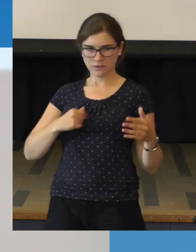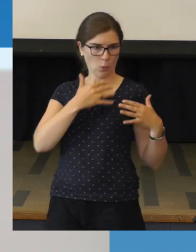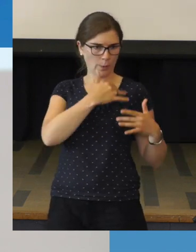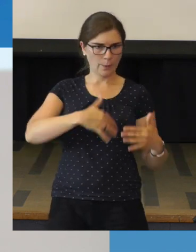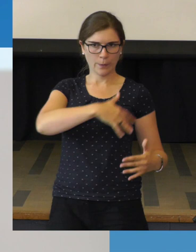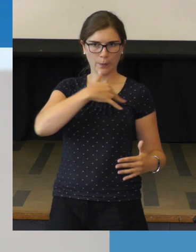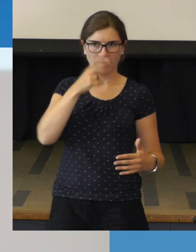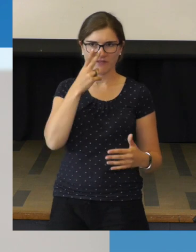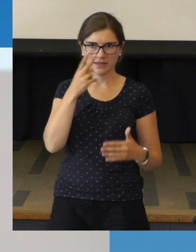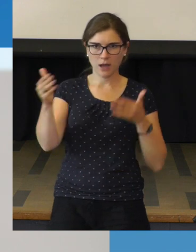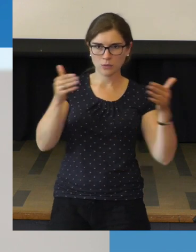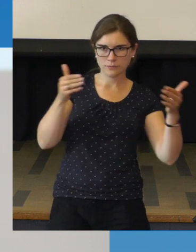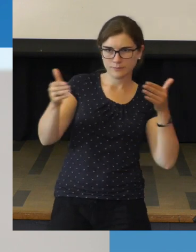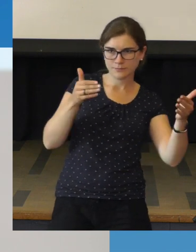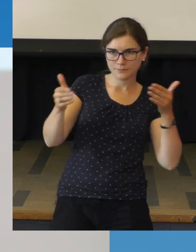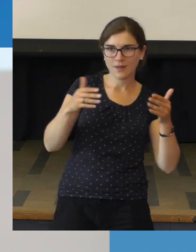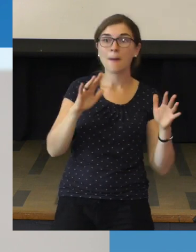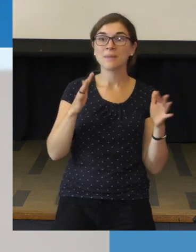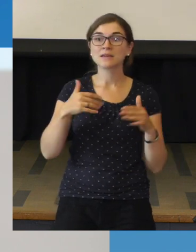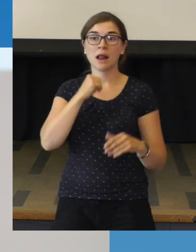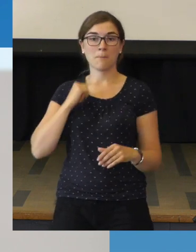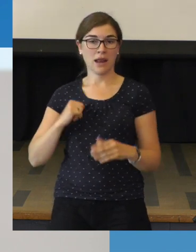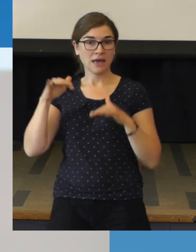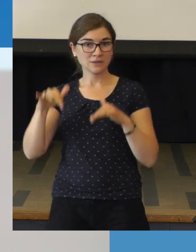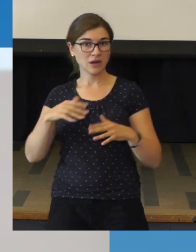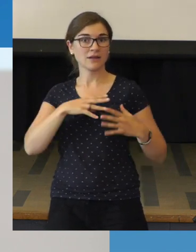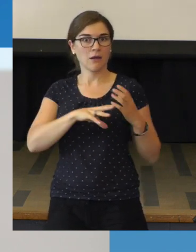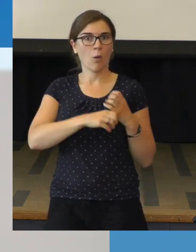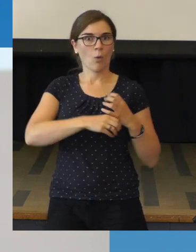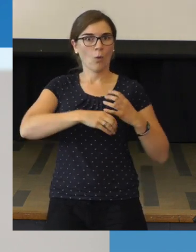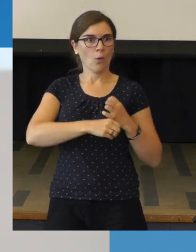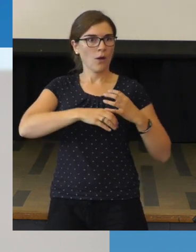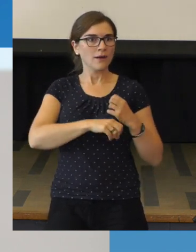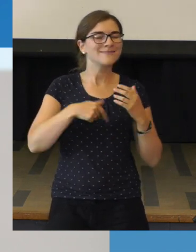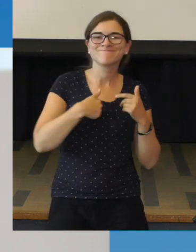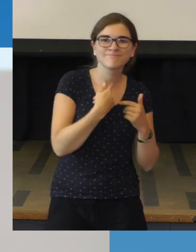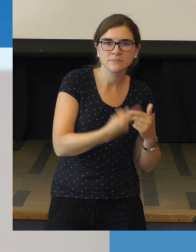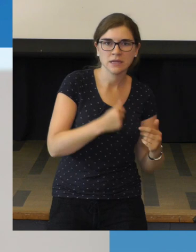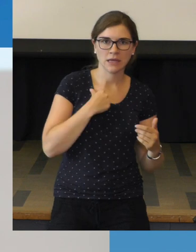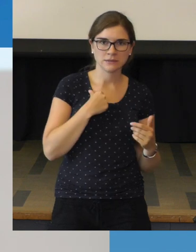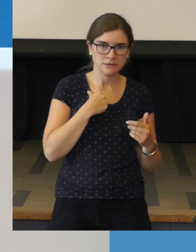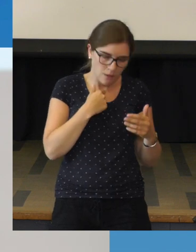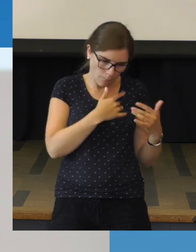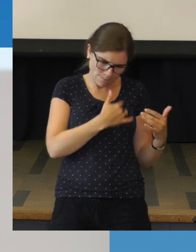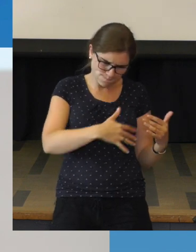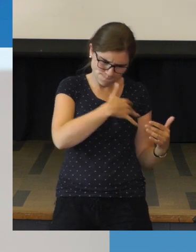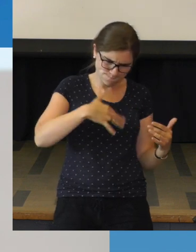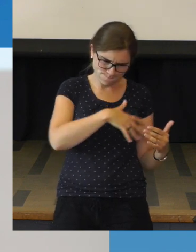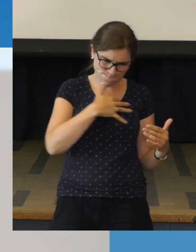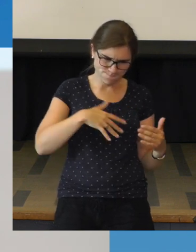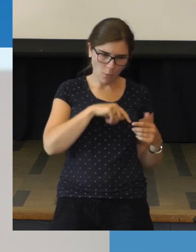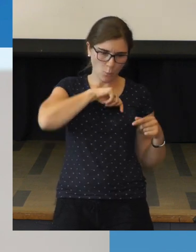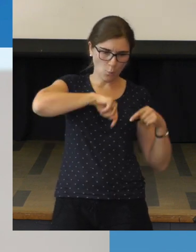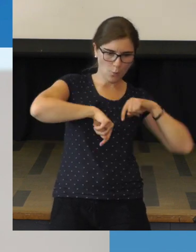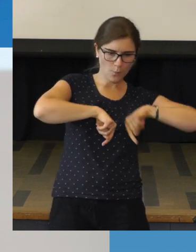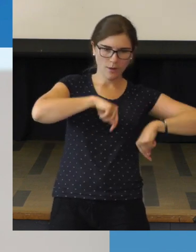kommt dieses Medikament nicht überall hin aufgrund der Einengung. Und wenn man dann die Bilder vergleicht unter Belastung und unter Ruhe, kann man halt